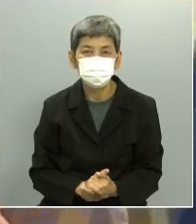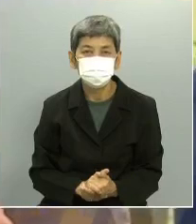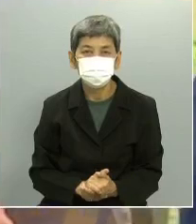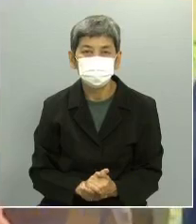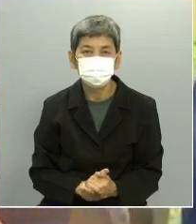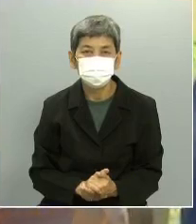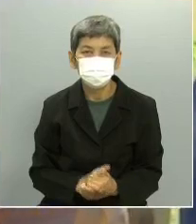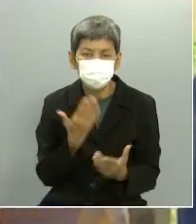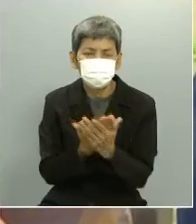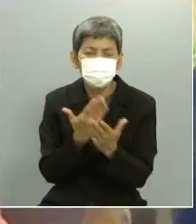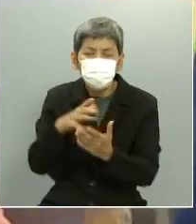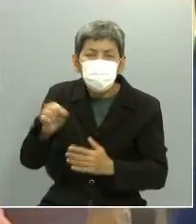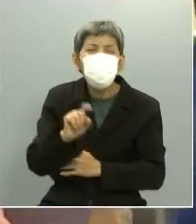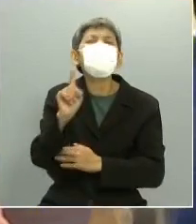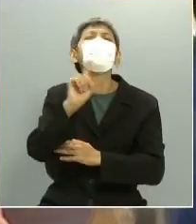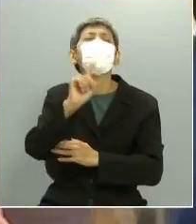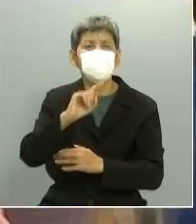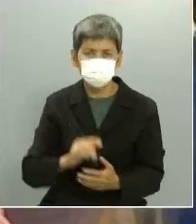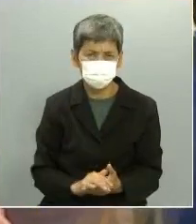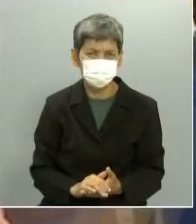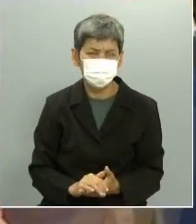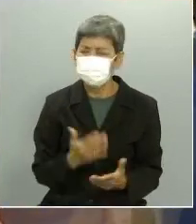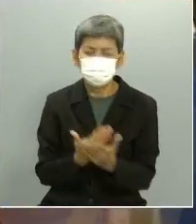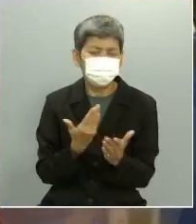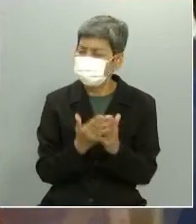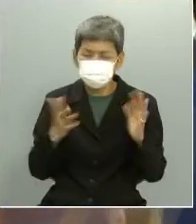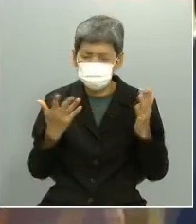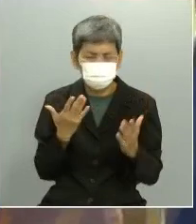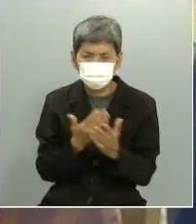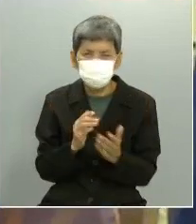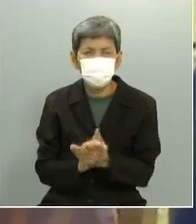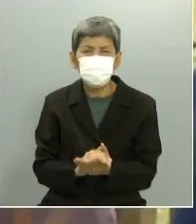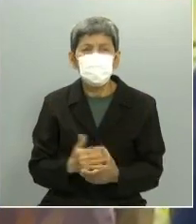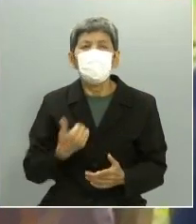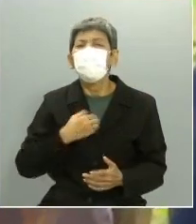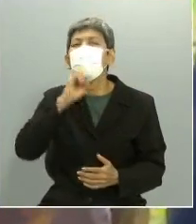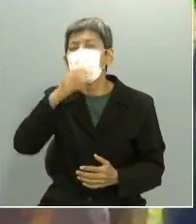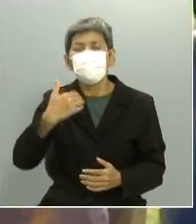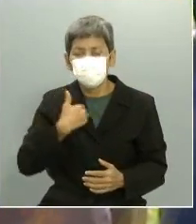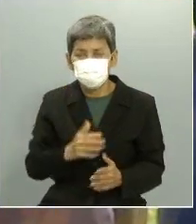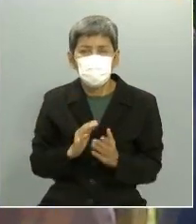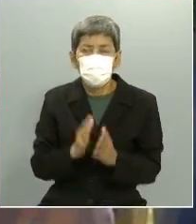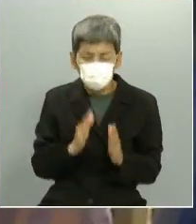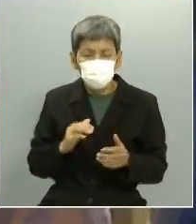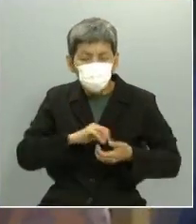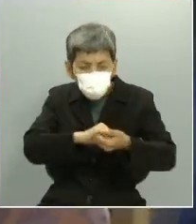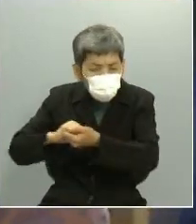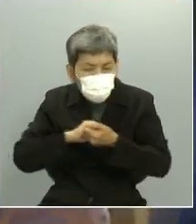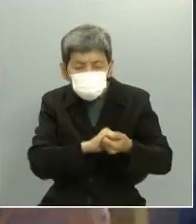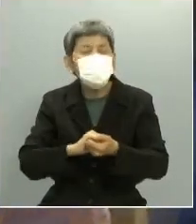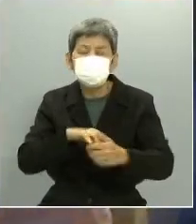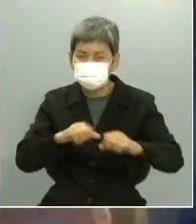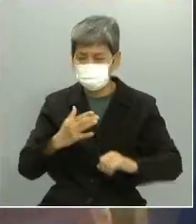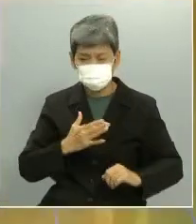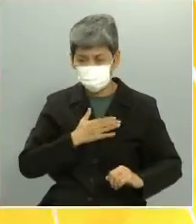จะเอาเงินที่ไหนมาล่ะเออไม่มีครับไม่มีนะใครจ่ายผมว่าก็เป็นอย่างที่บอกมันเป็นแรงของคนที่มาร่วมมือกันอ่ะแล้วเราไ